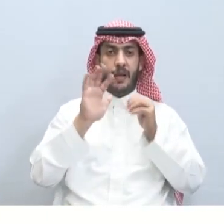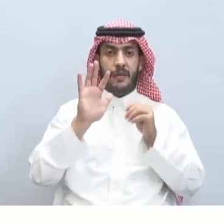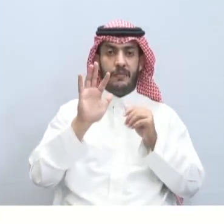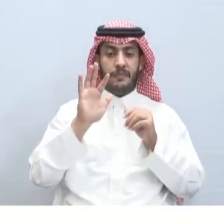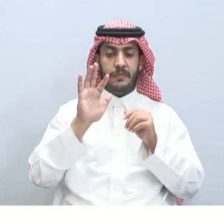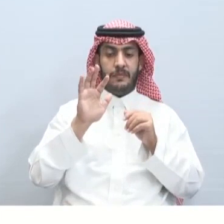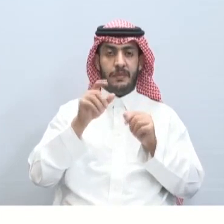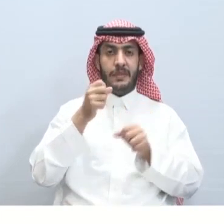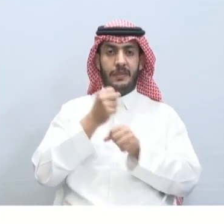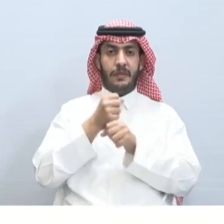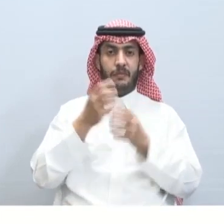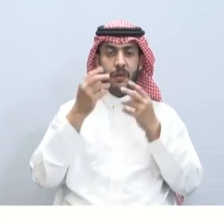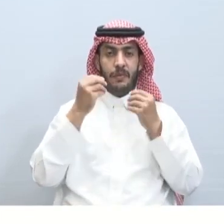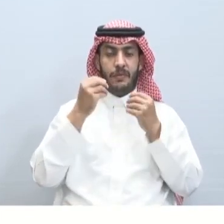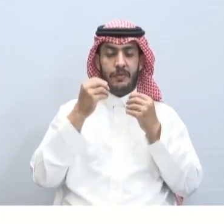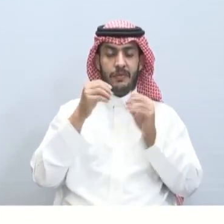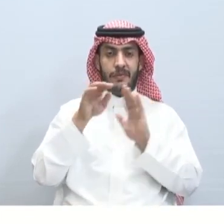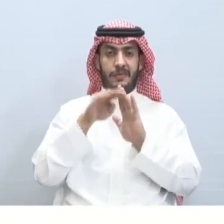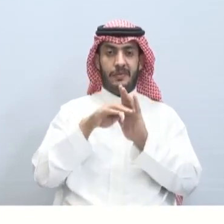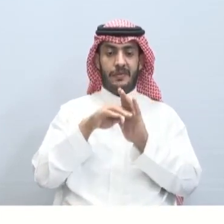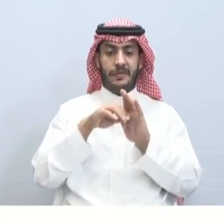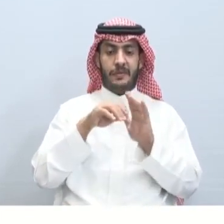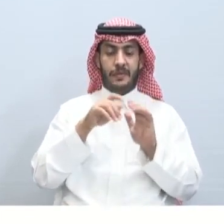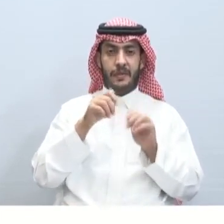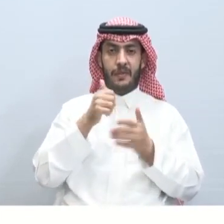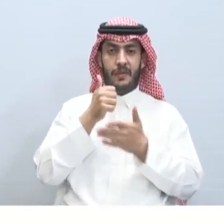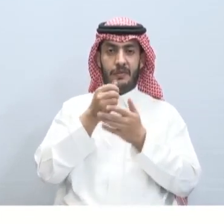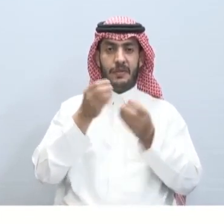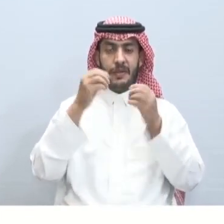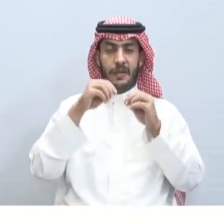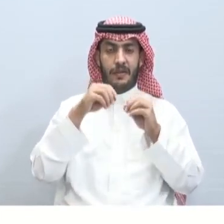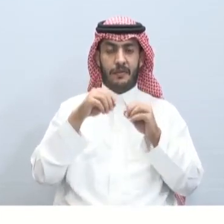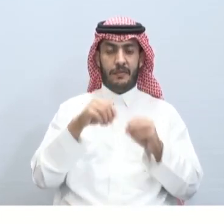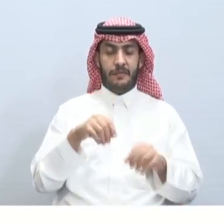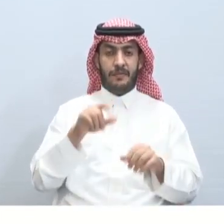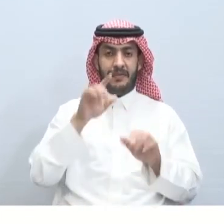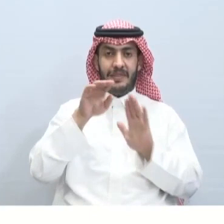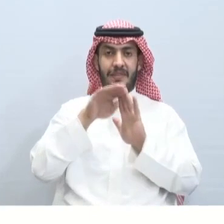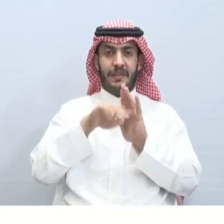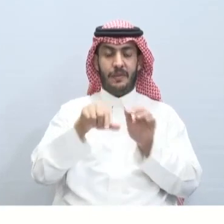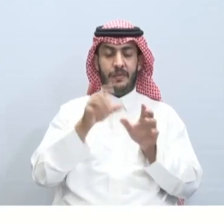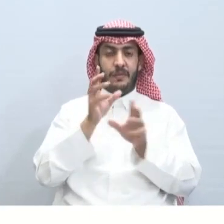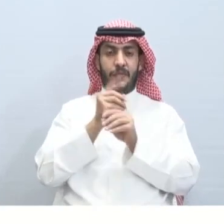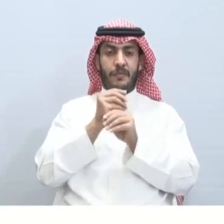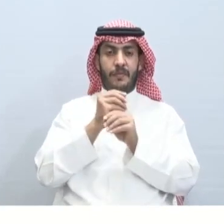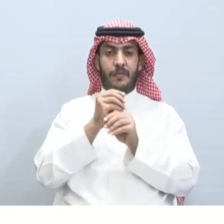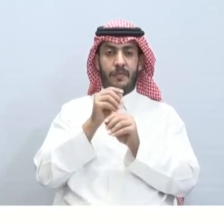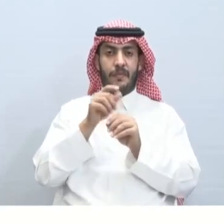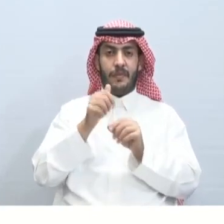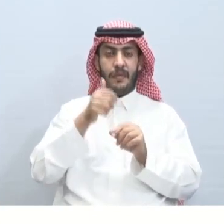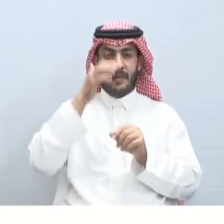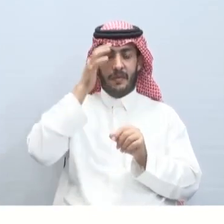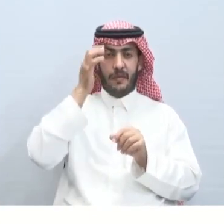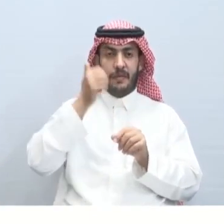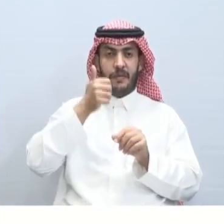هو ان نستخدم معلومات السوق لاختيار الاسواق التي تقدم اكبر فرص اذا ستحل هذه الاسواق ذات الفرص